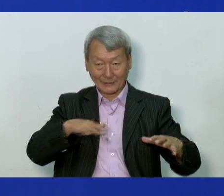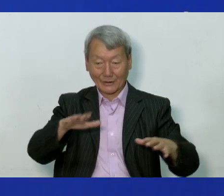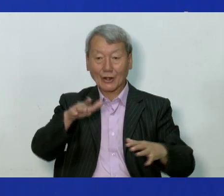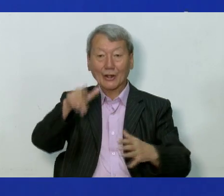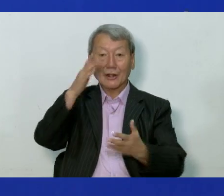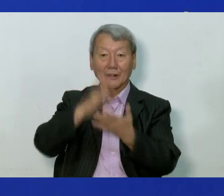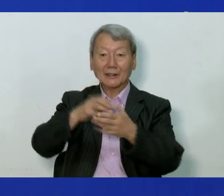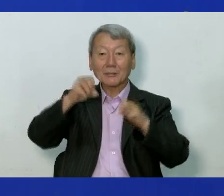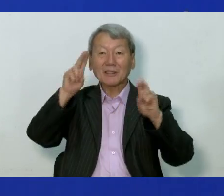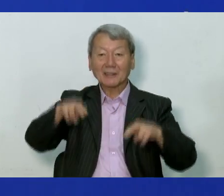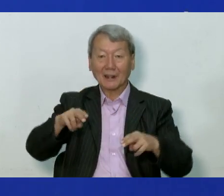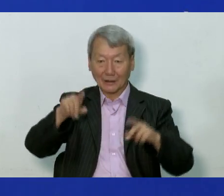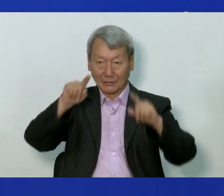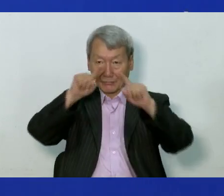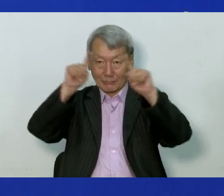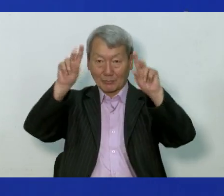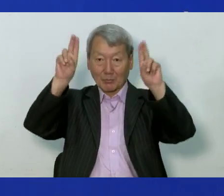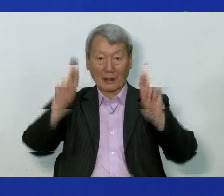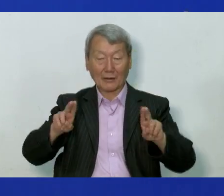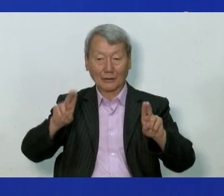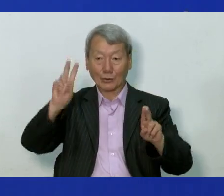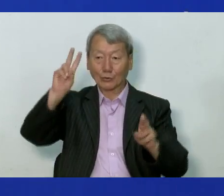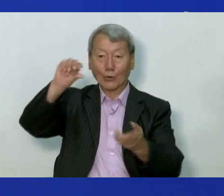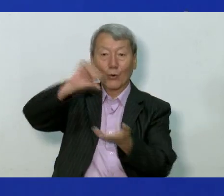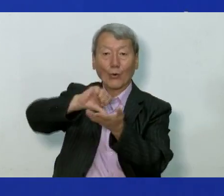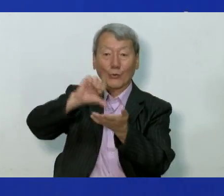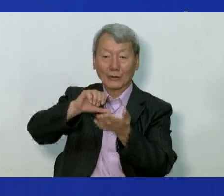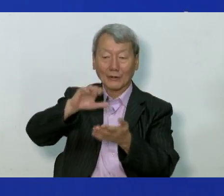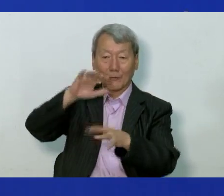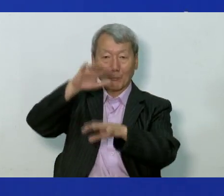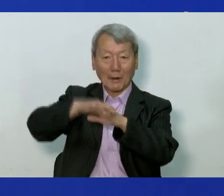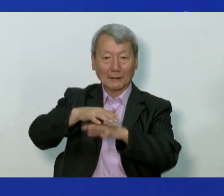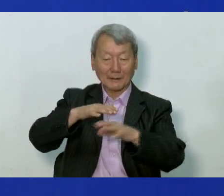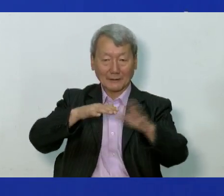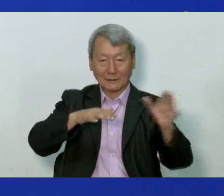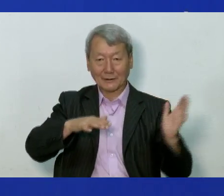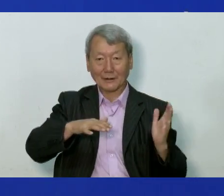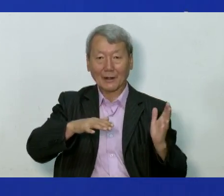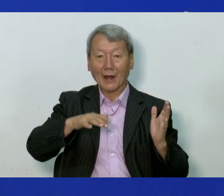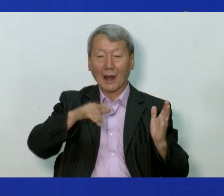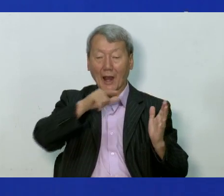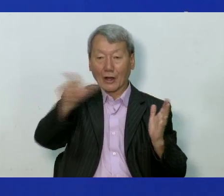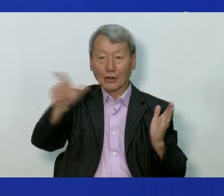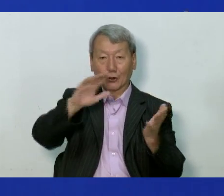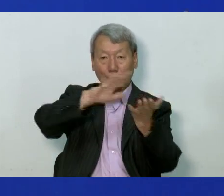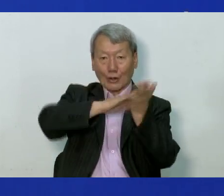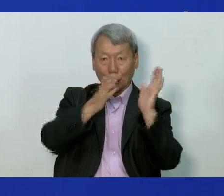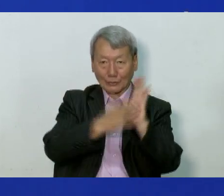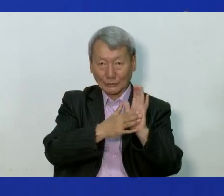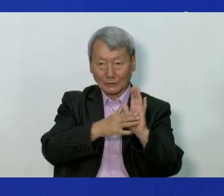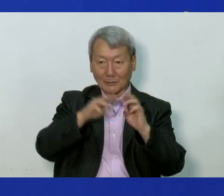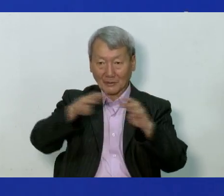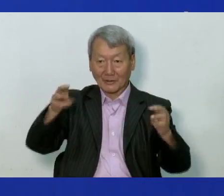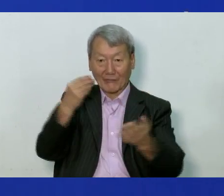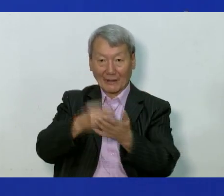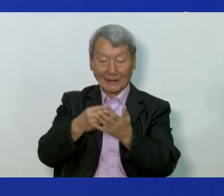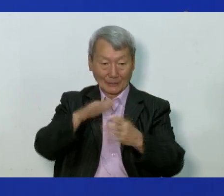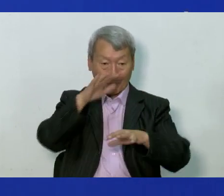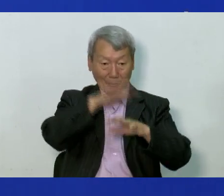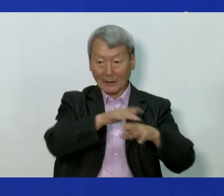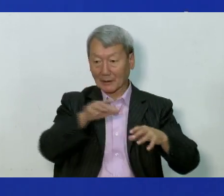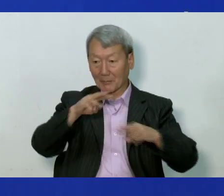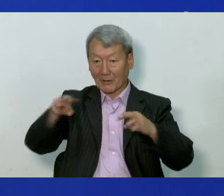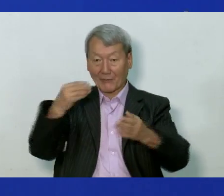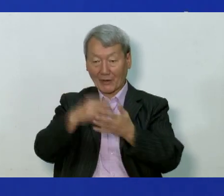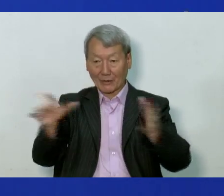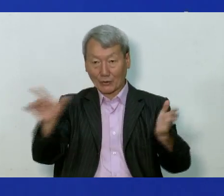есть специальные критерии для участия в аукционе. Значит, они заключили соглашение с Министерством финансов. Вот